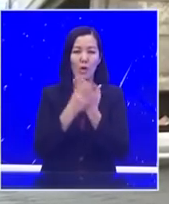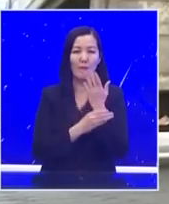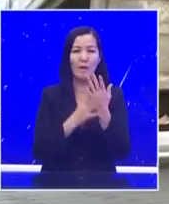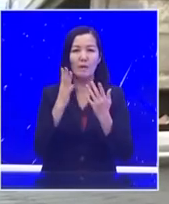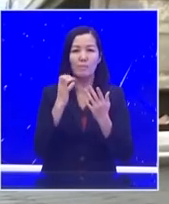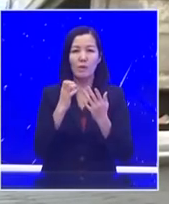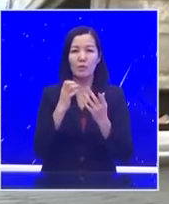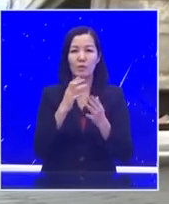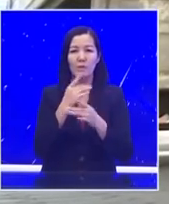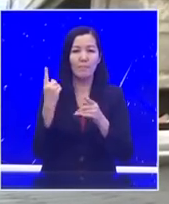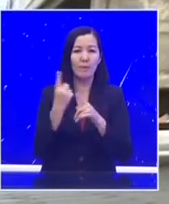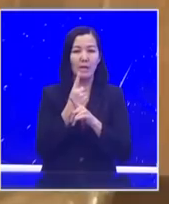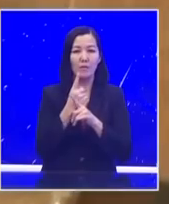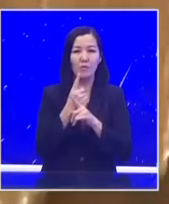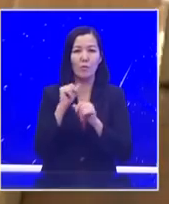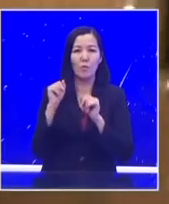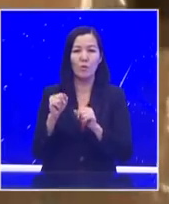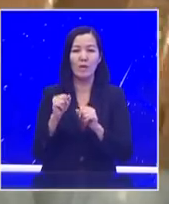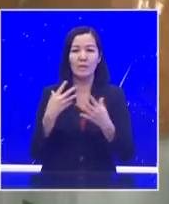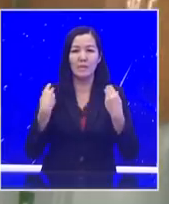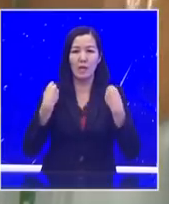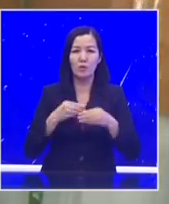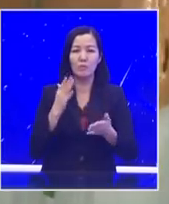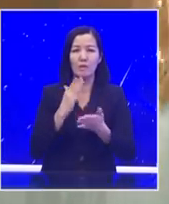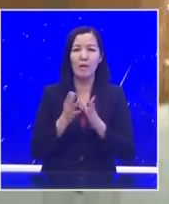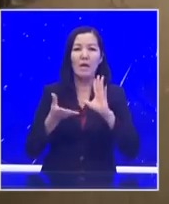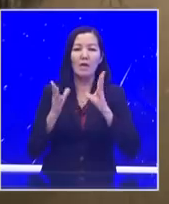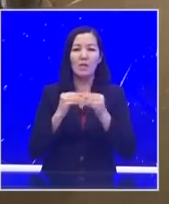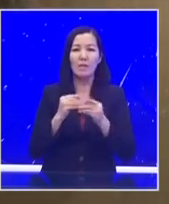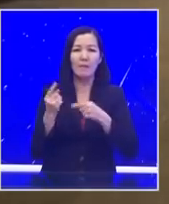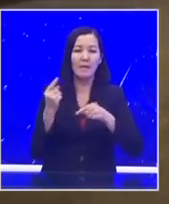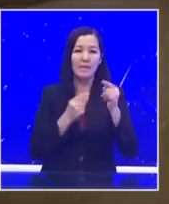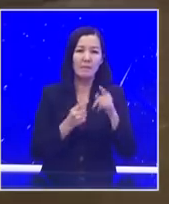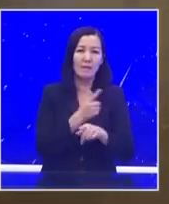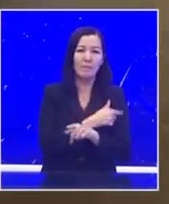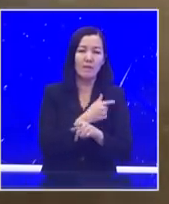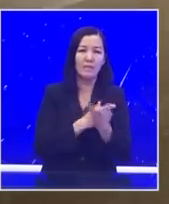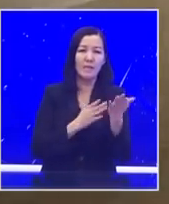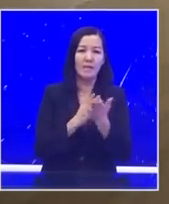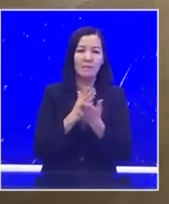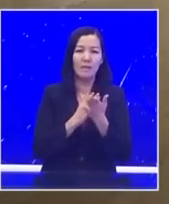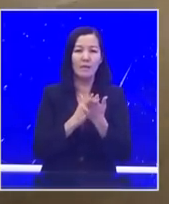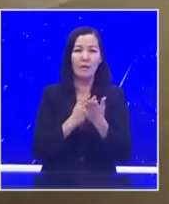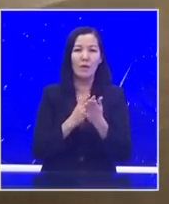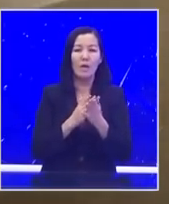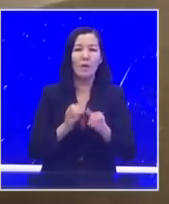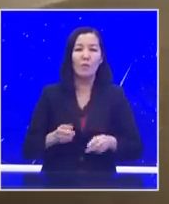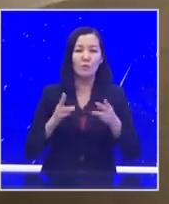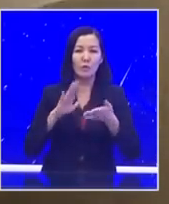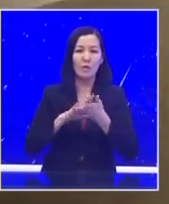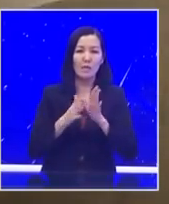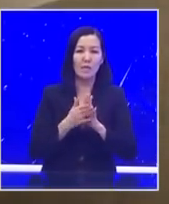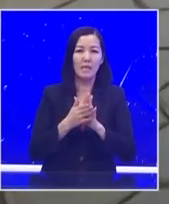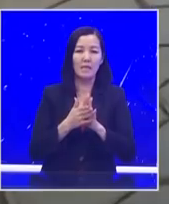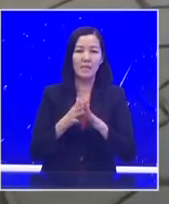500-ден аса бір рет қолданылатын қорғаныс костюмдері бар. Жалпы бұл кәсіпкердің медицина қызметкерлері мен осындай төтенше жағдай кезінде